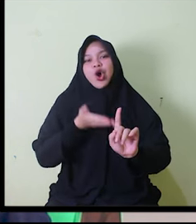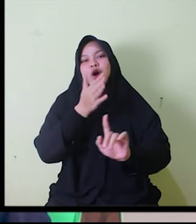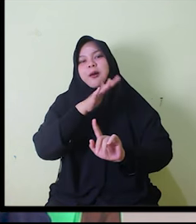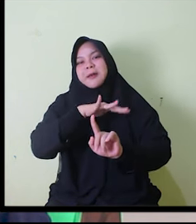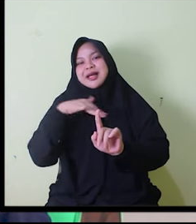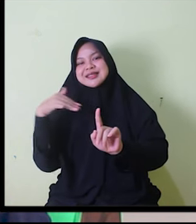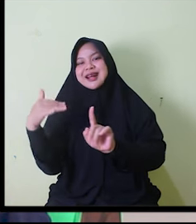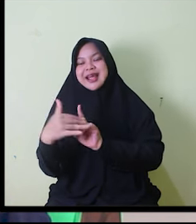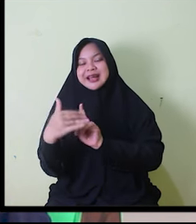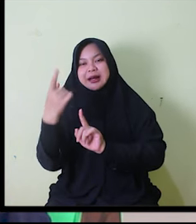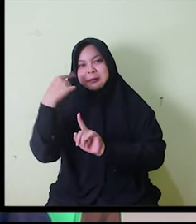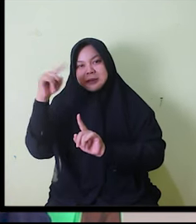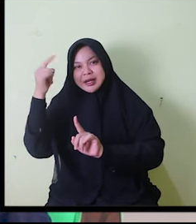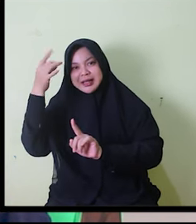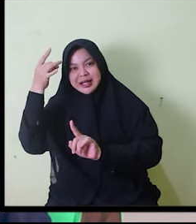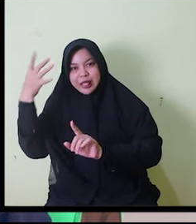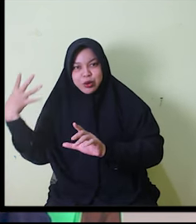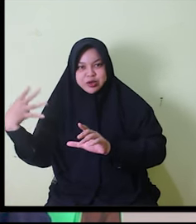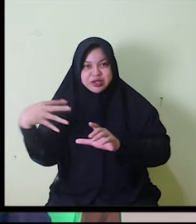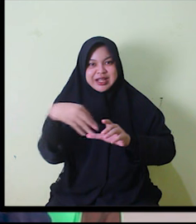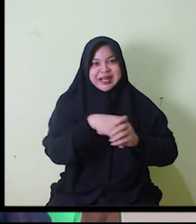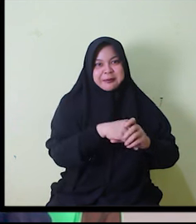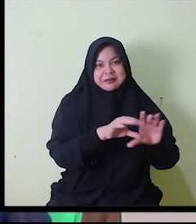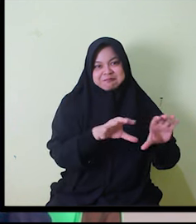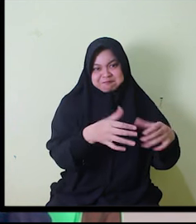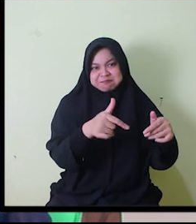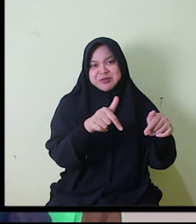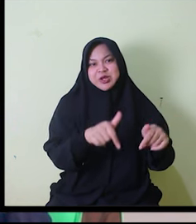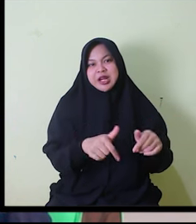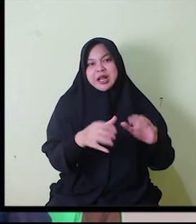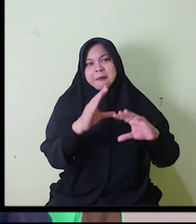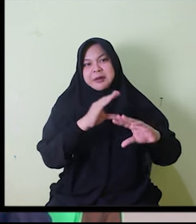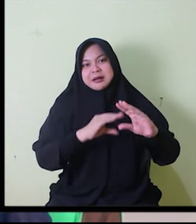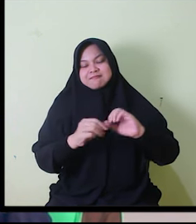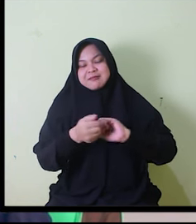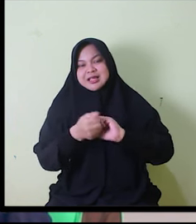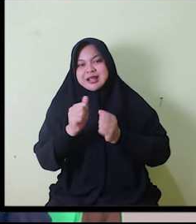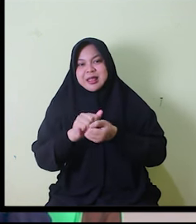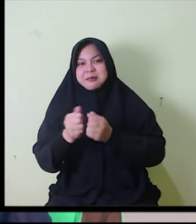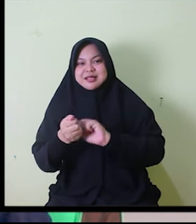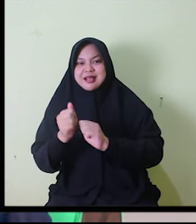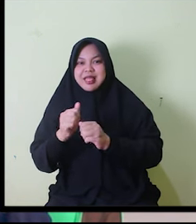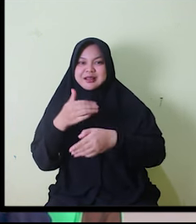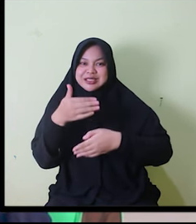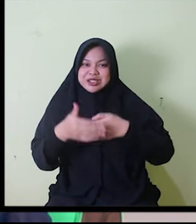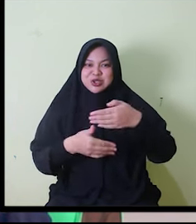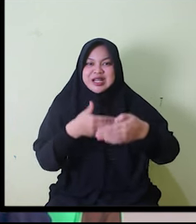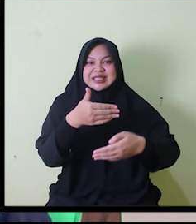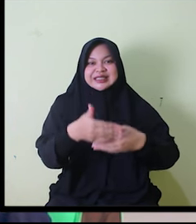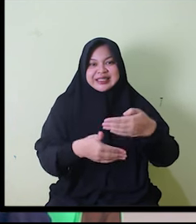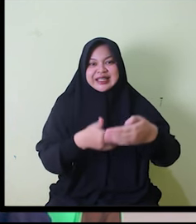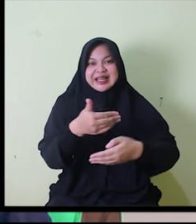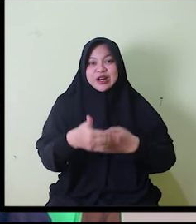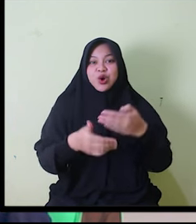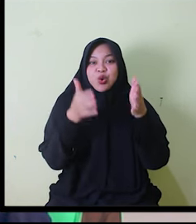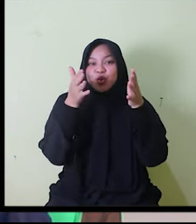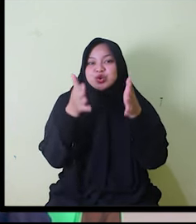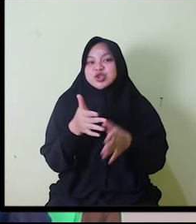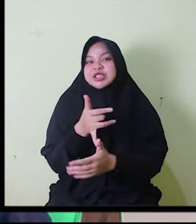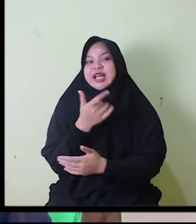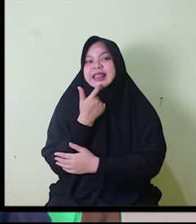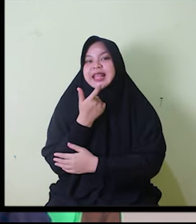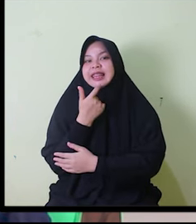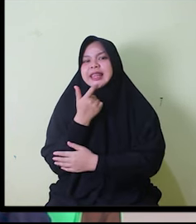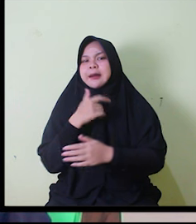itu terlibat di dalam situ Mbak Adya permasalah permasalahan yang terjadi he yang khususnya ee tentang ee